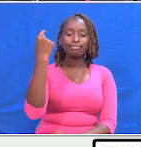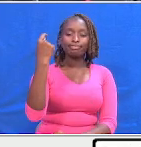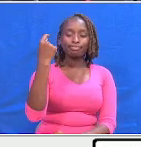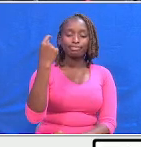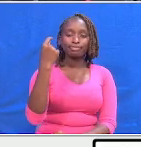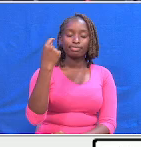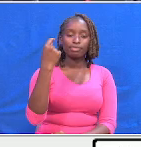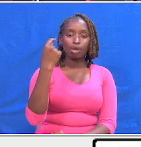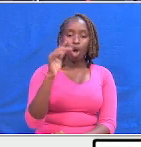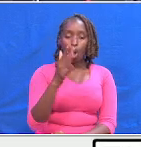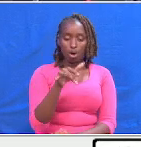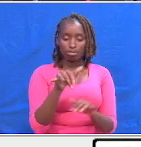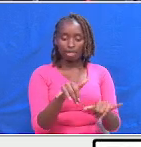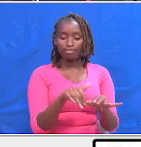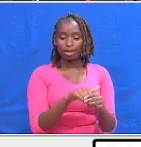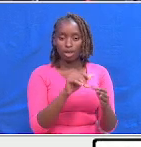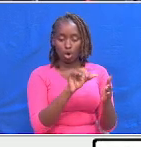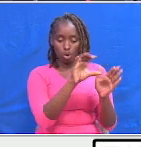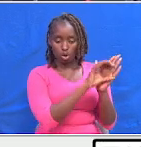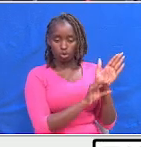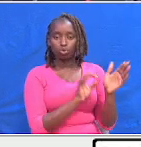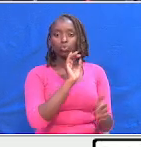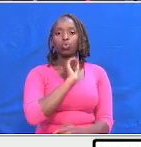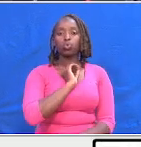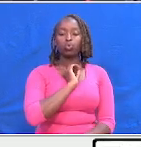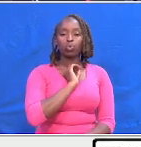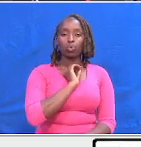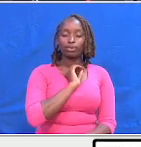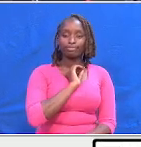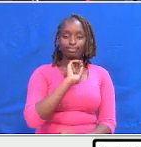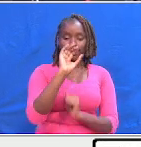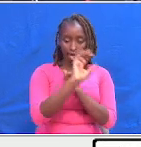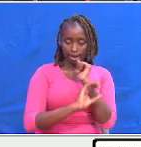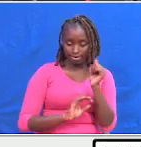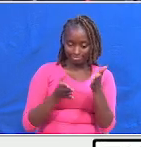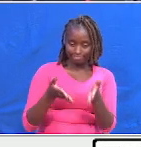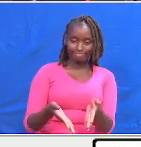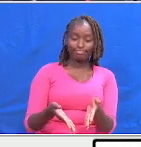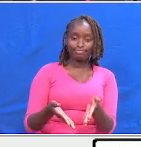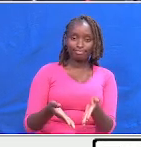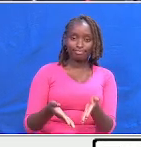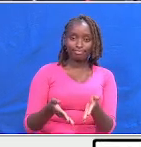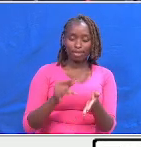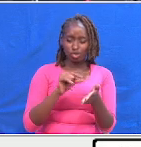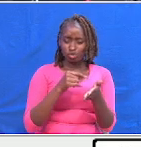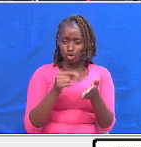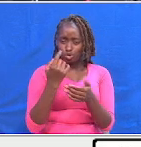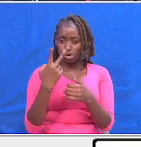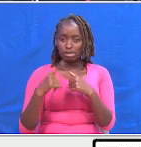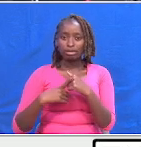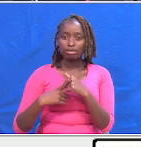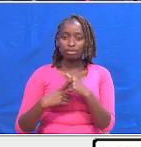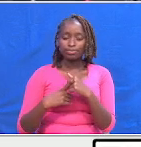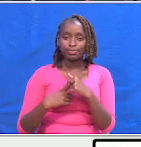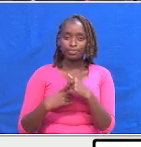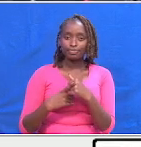as stipulated in our Constitution of the Republic of Kenya, Article 26.